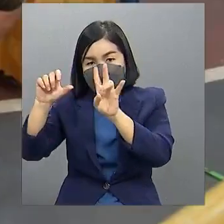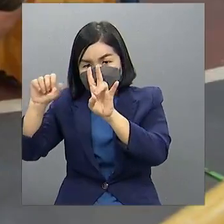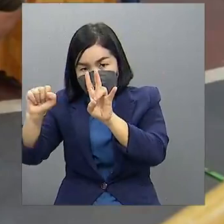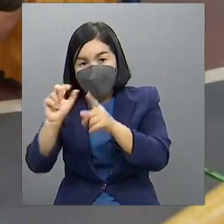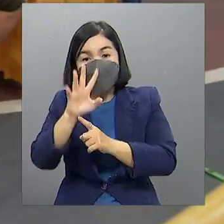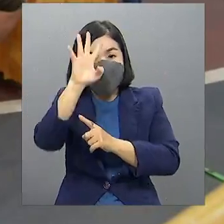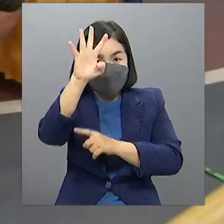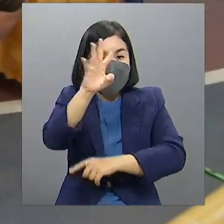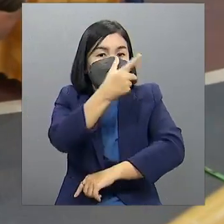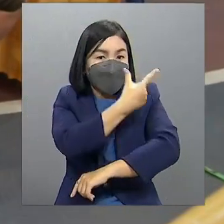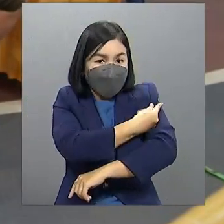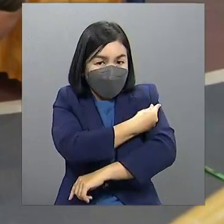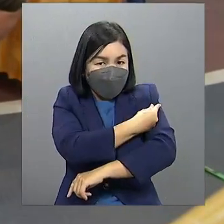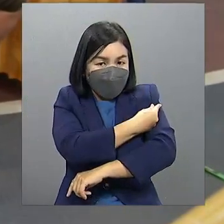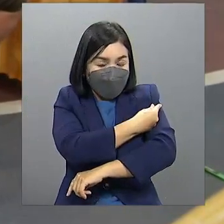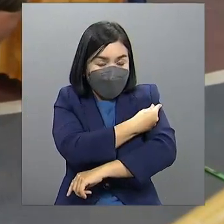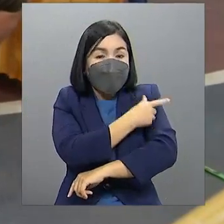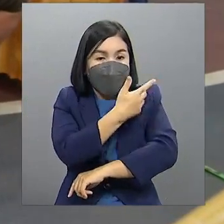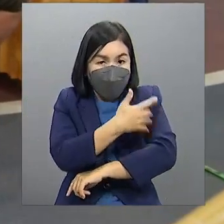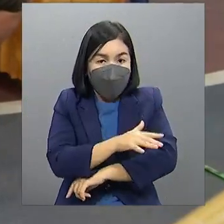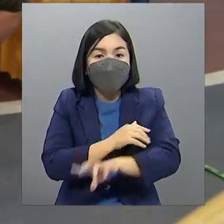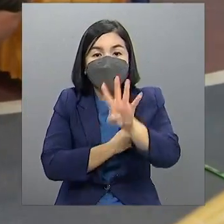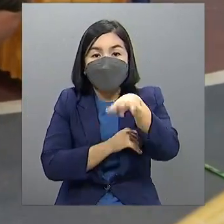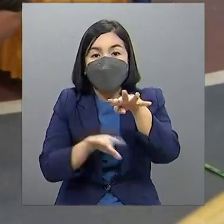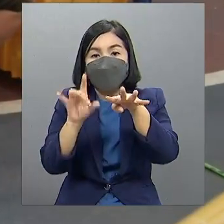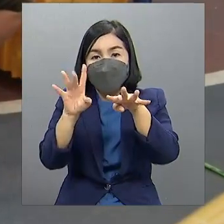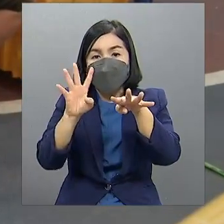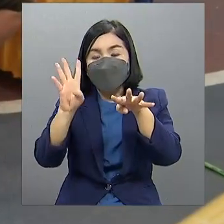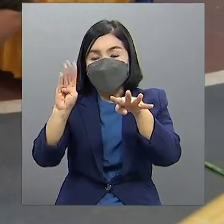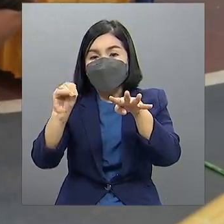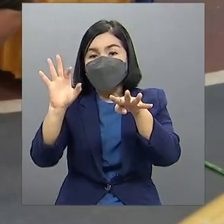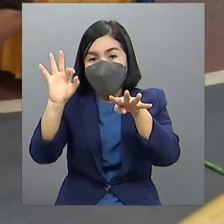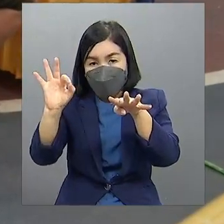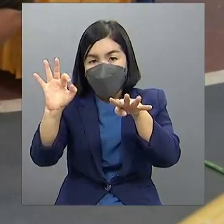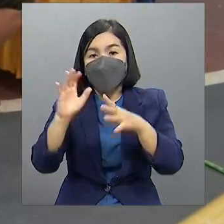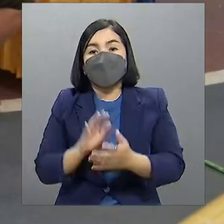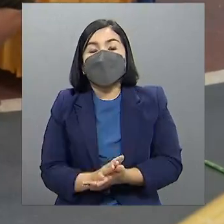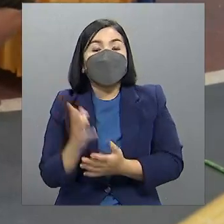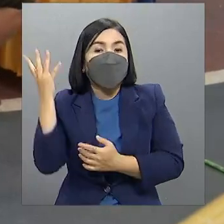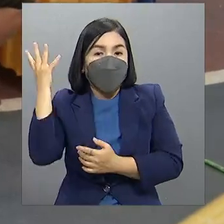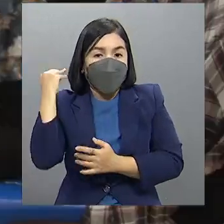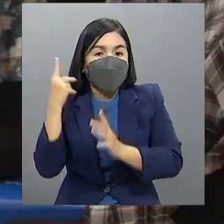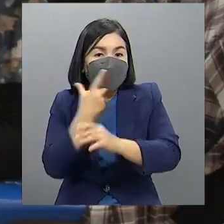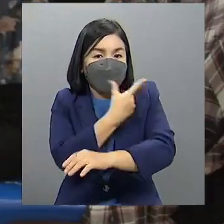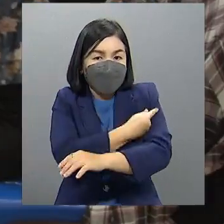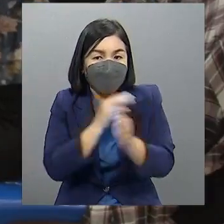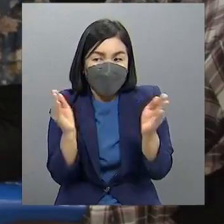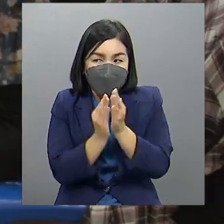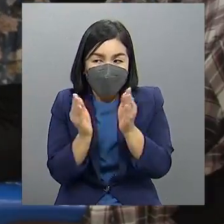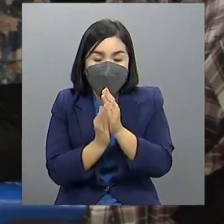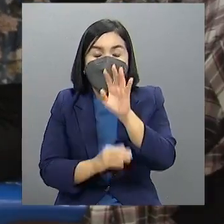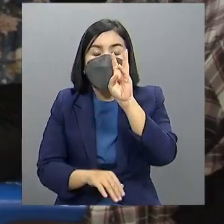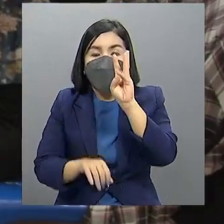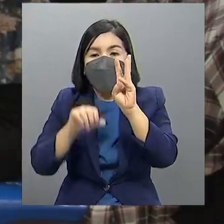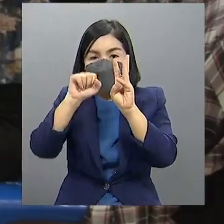ค่ะมีรายงานฉีดแล้ว4149โดดนะคะเมื่อวานนี้ฉีดได้รวมกว่า 6แสน 8หมื่น 0